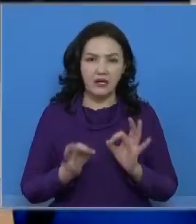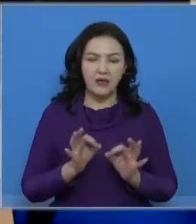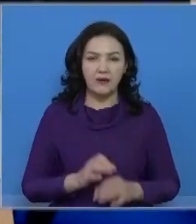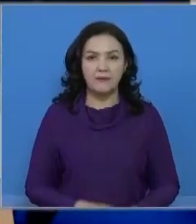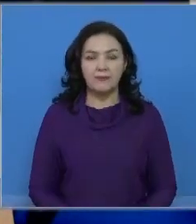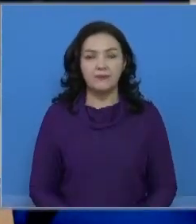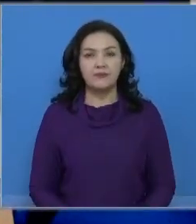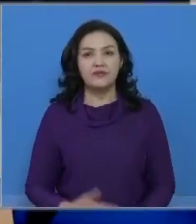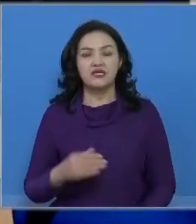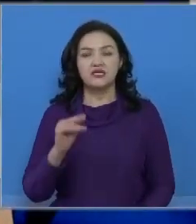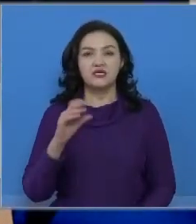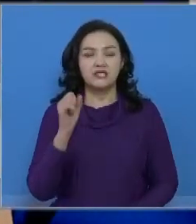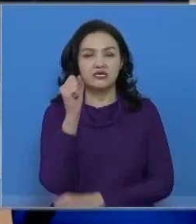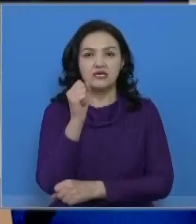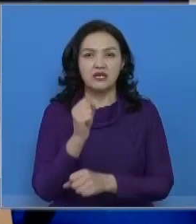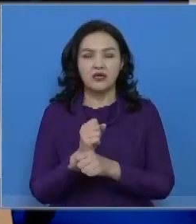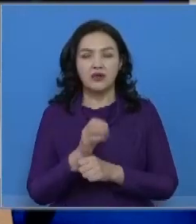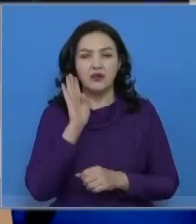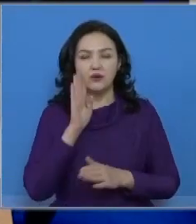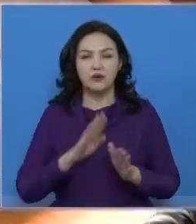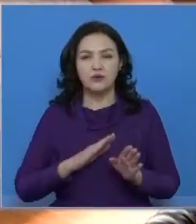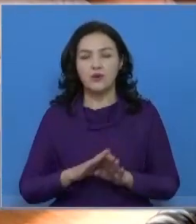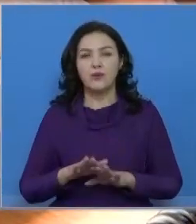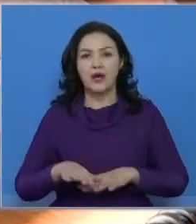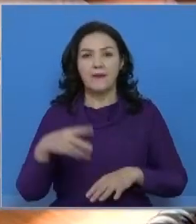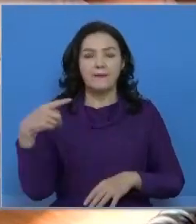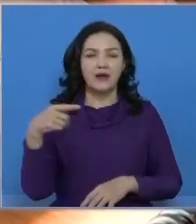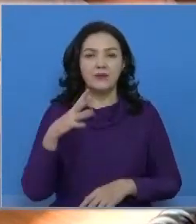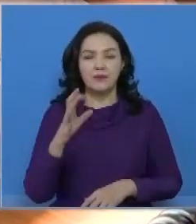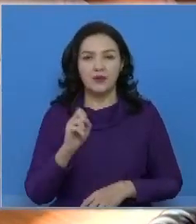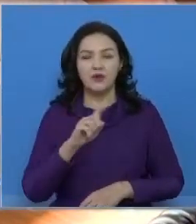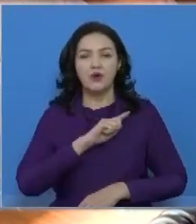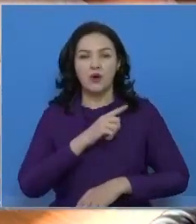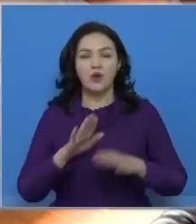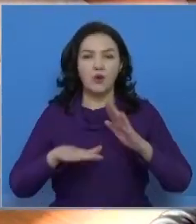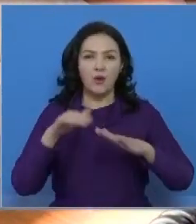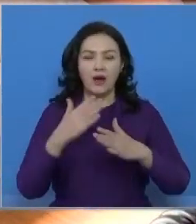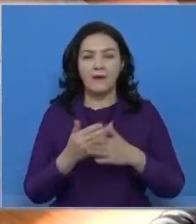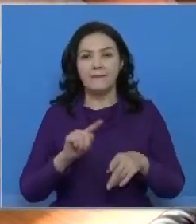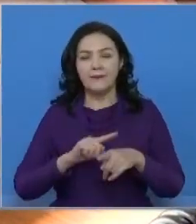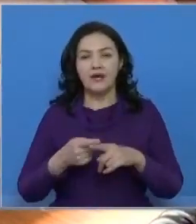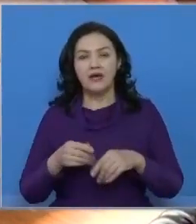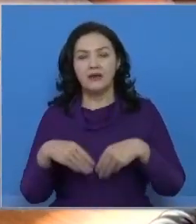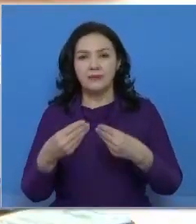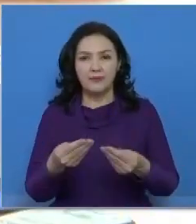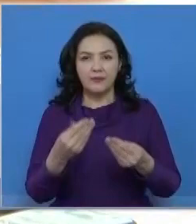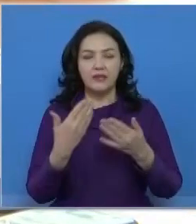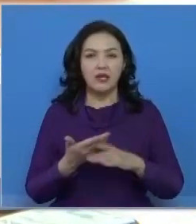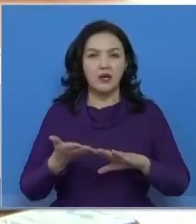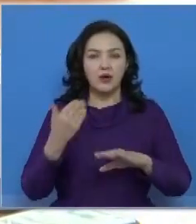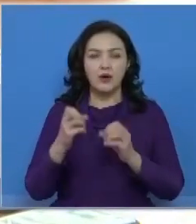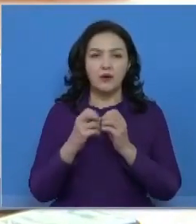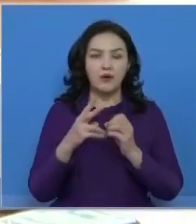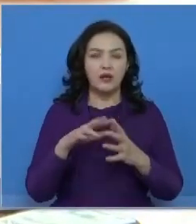қызметтерімен. Айта өтейік, төтеншеліктер су тасқыны кезеңі үшін 1500 қол күші мен 500-ге жуық техникасын әзірлеп отыр. Бұған дейін